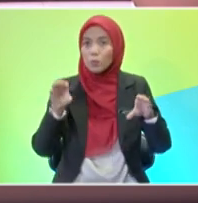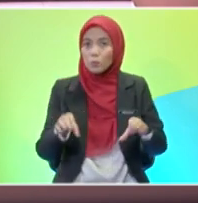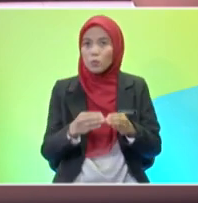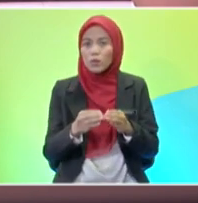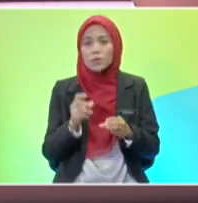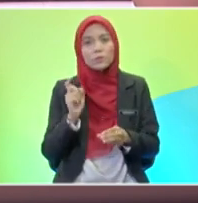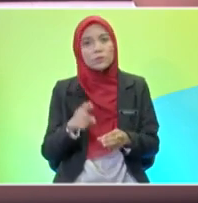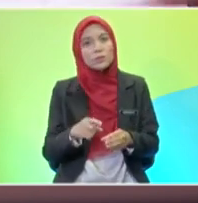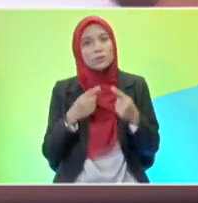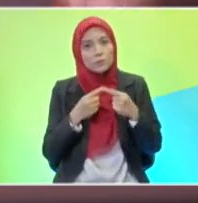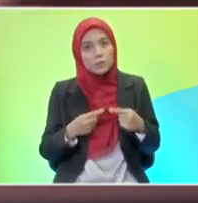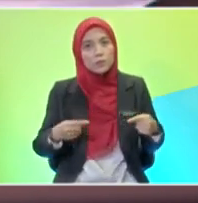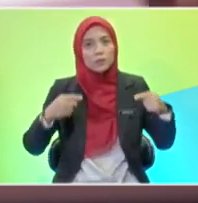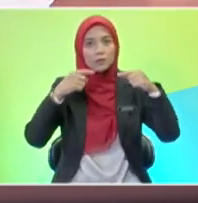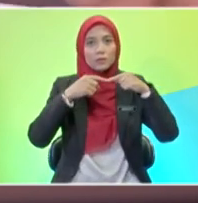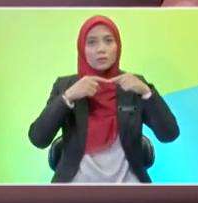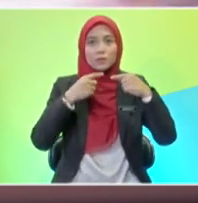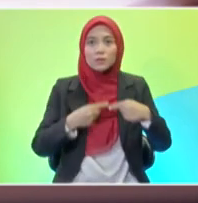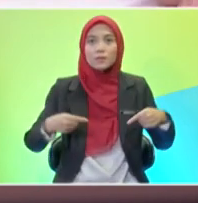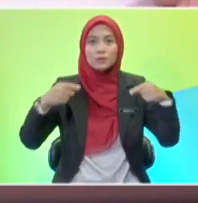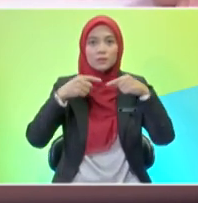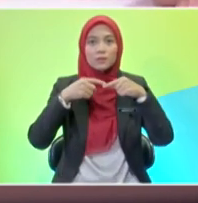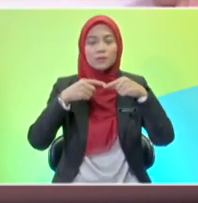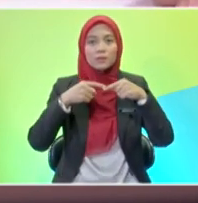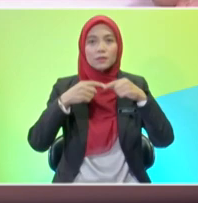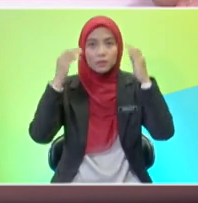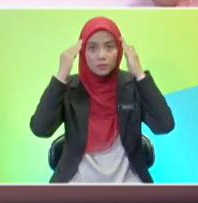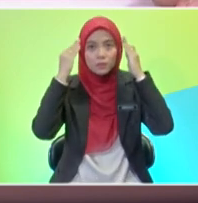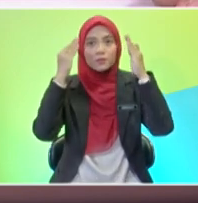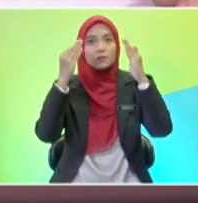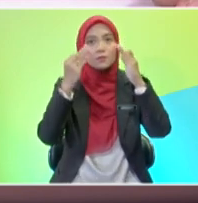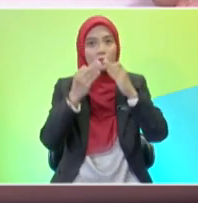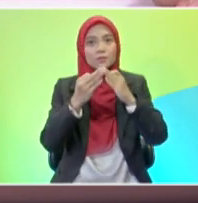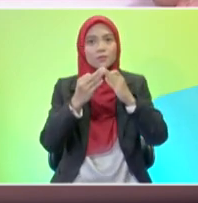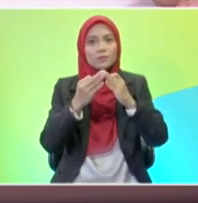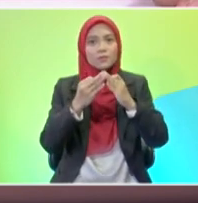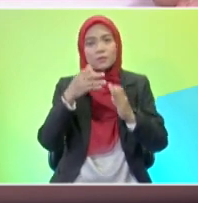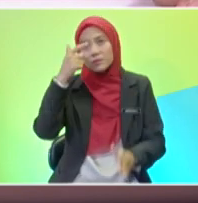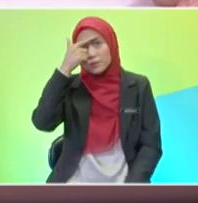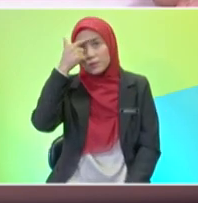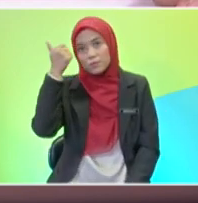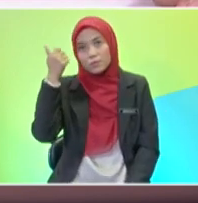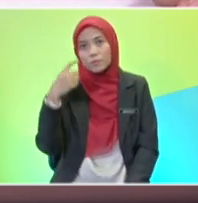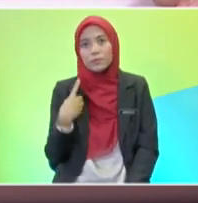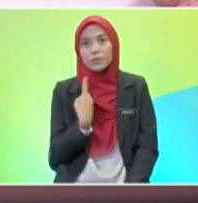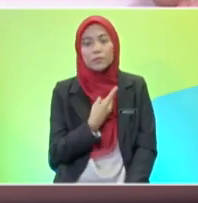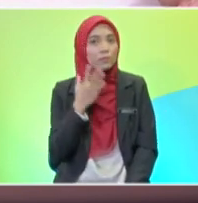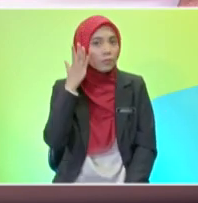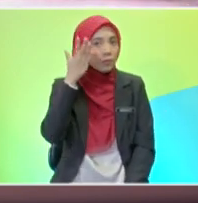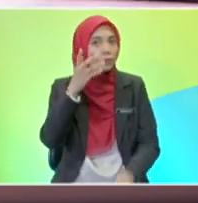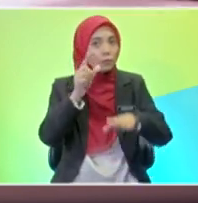hati-hatinya nah sebab motif yang kita hasilkan Sekarang kita akan aplikasikan pada permukaan